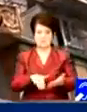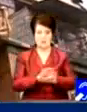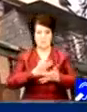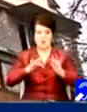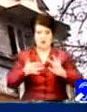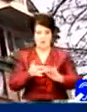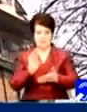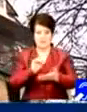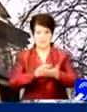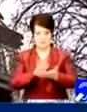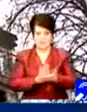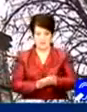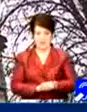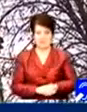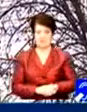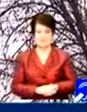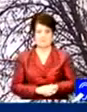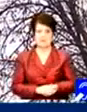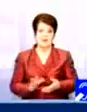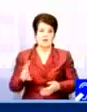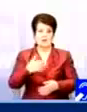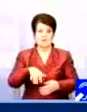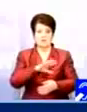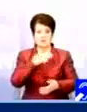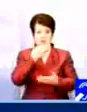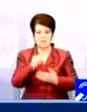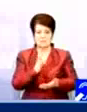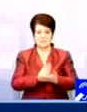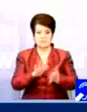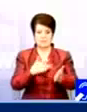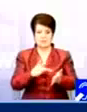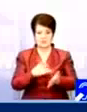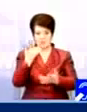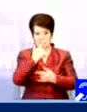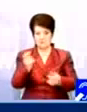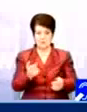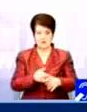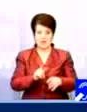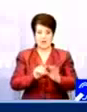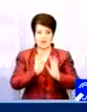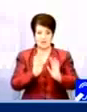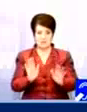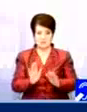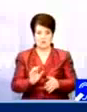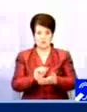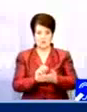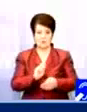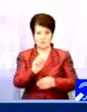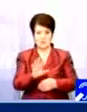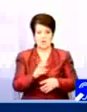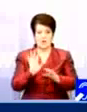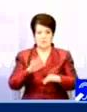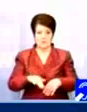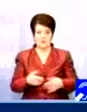de înscriere, la toate primeam răspuns că este centru de informare. Centru de informare în care doar vii și depui documentul și după asta